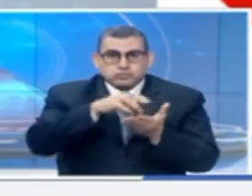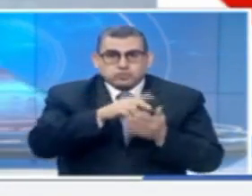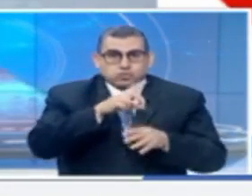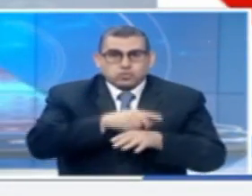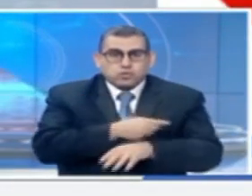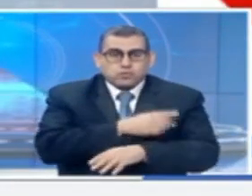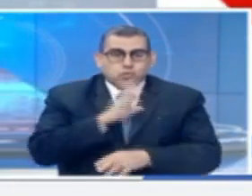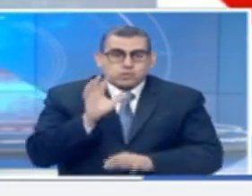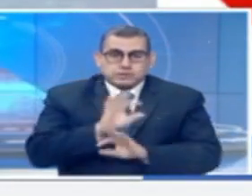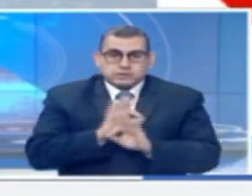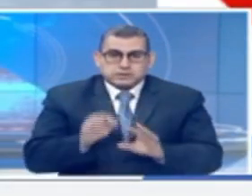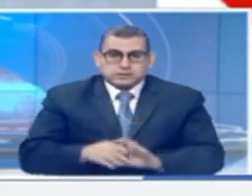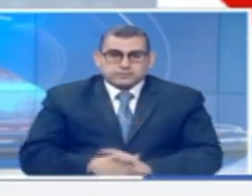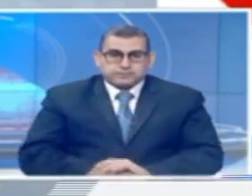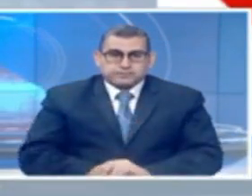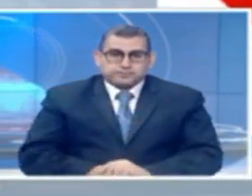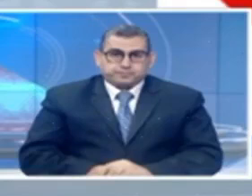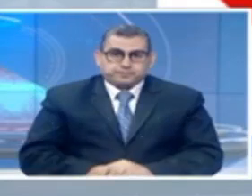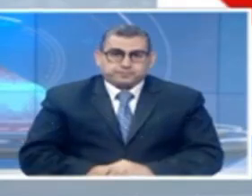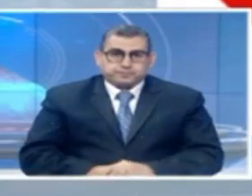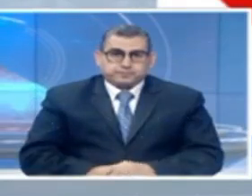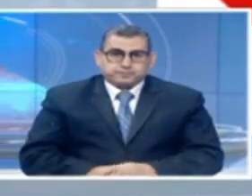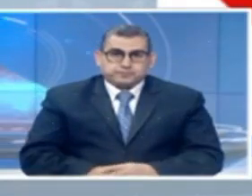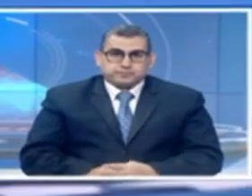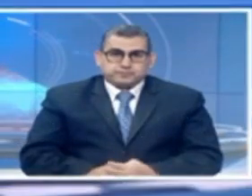الطبية على مستوى الجمهورية.